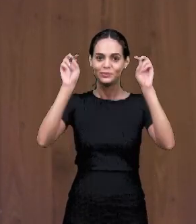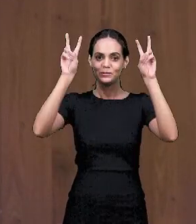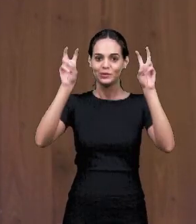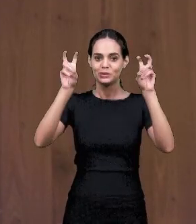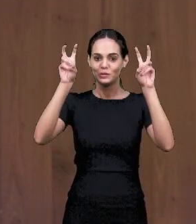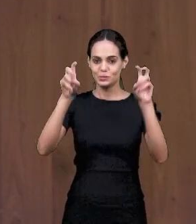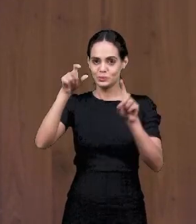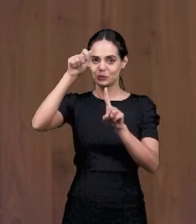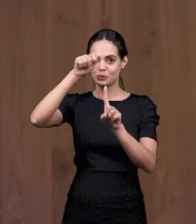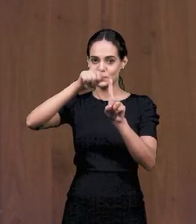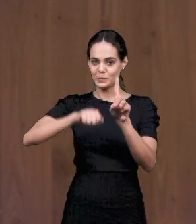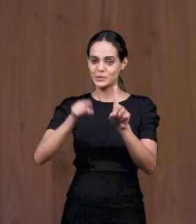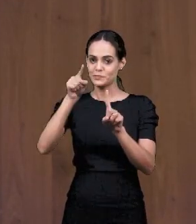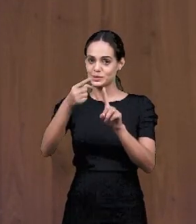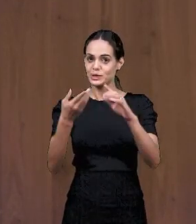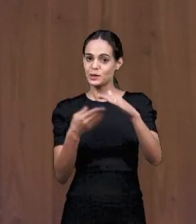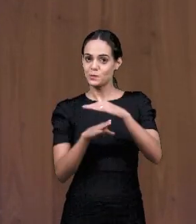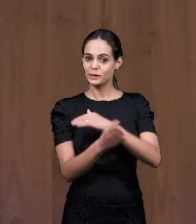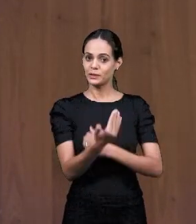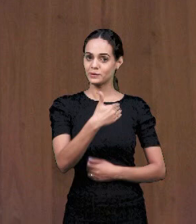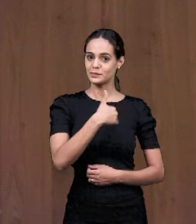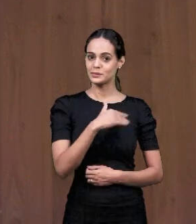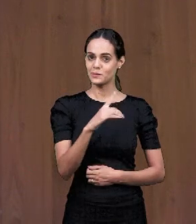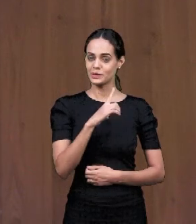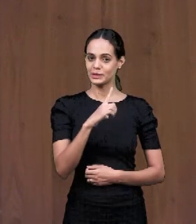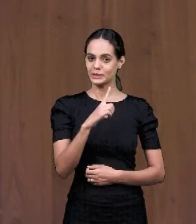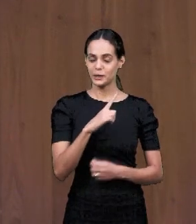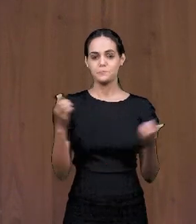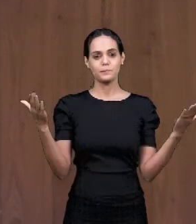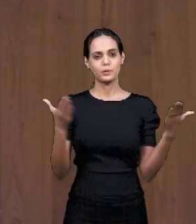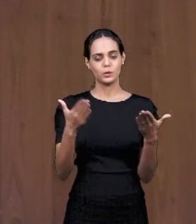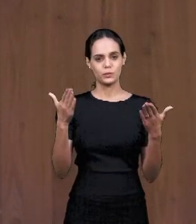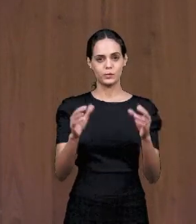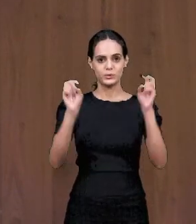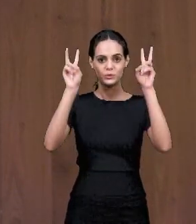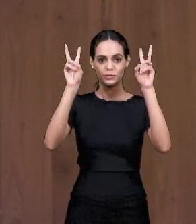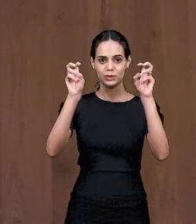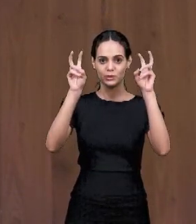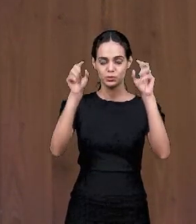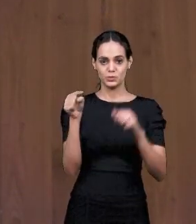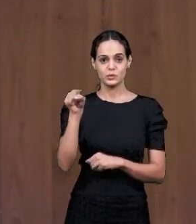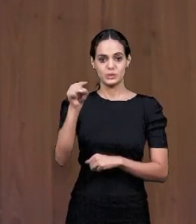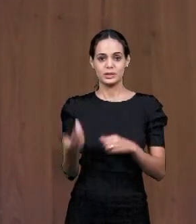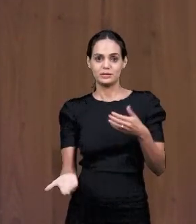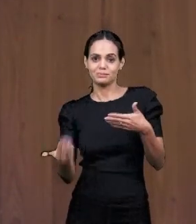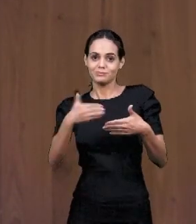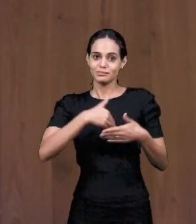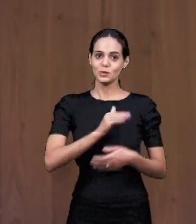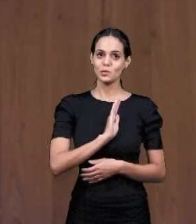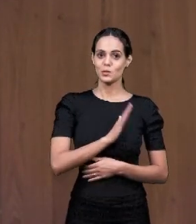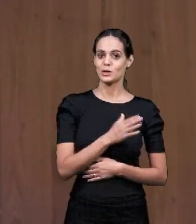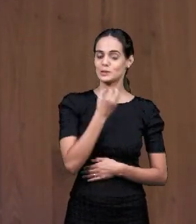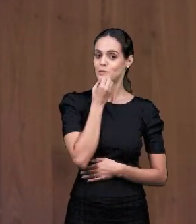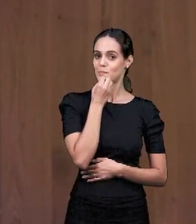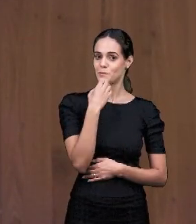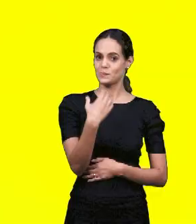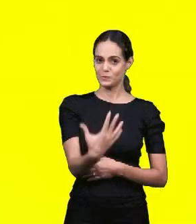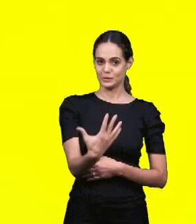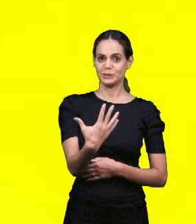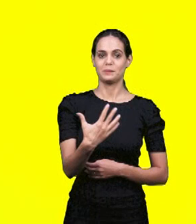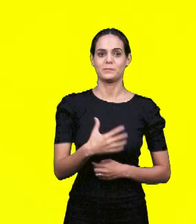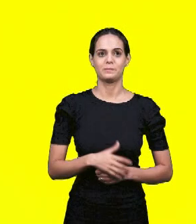mois, c'est « Retiens ce que tu as ». Et notre étude aujourd'hui porte sur « Garde le bon dépôt ». Nous allons lire le